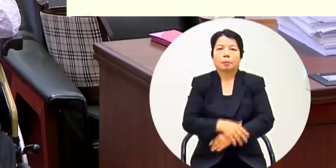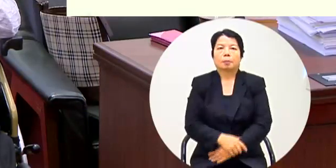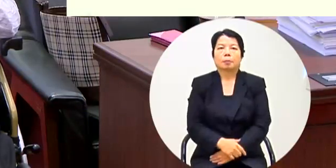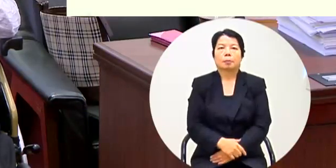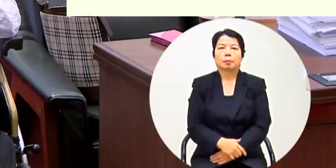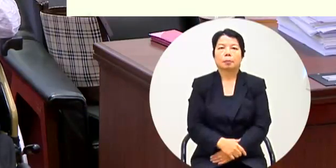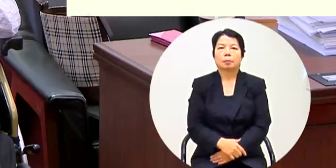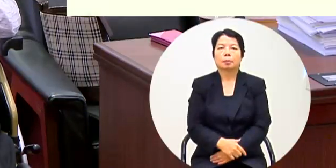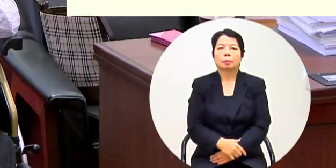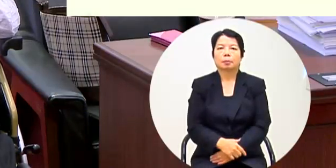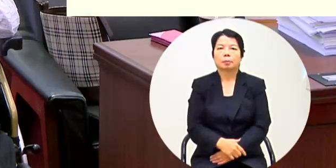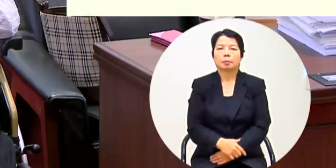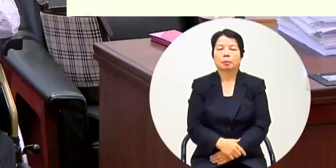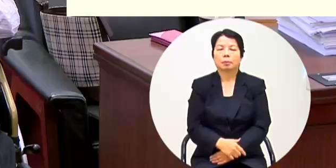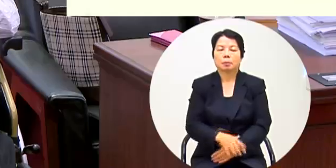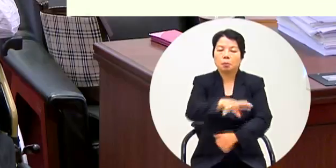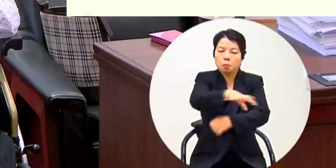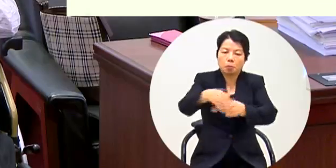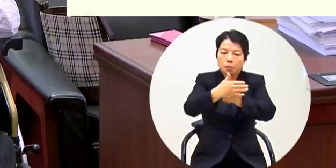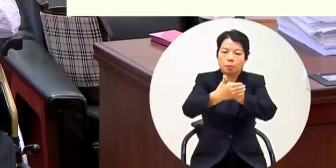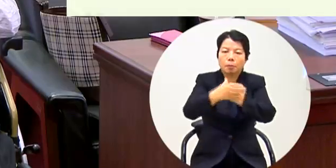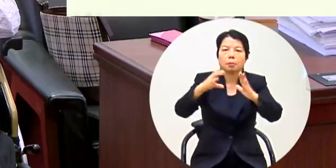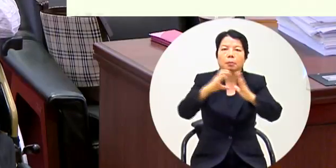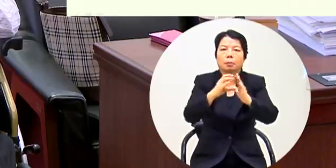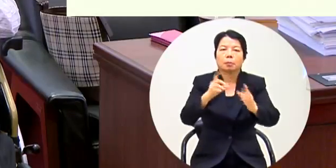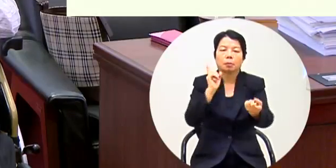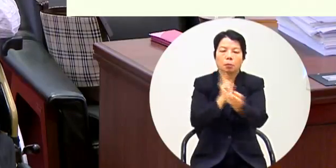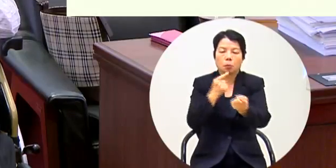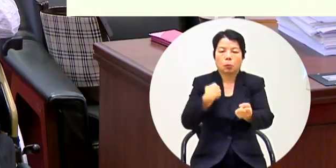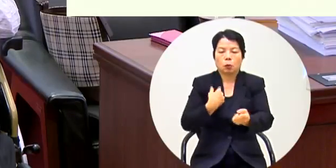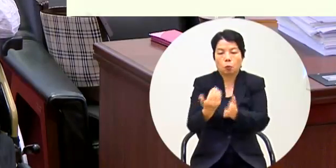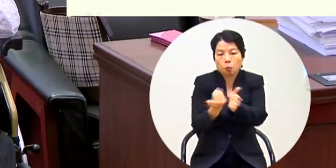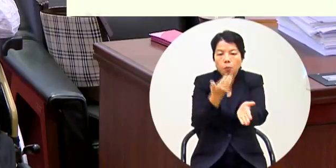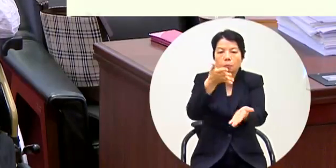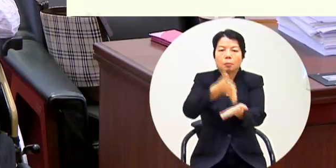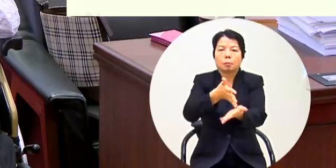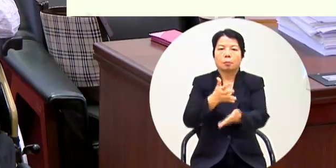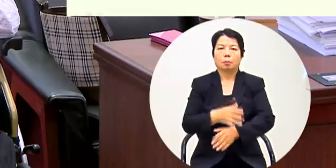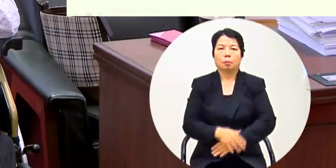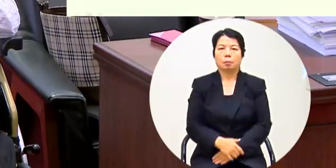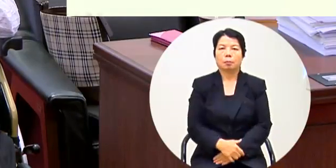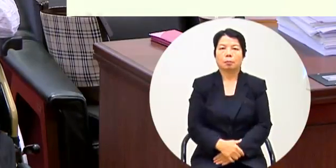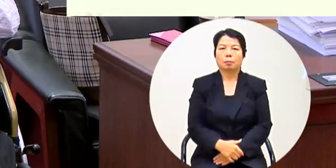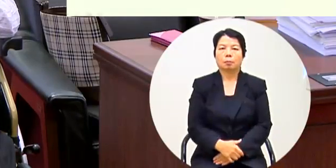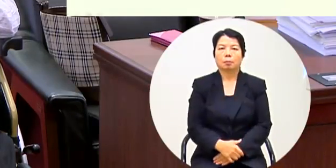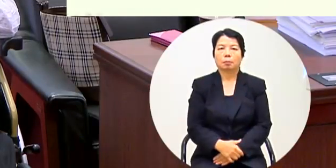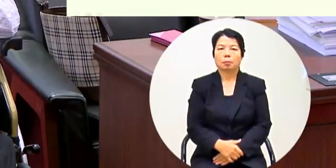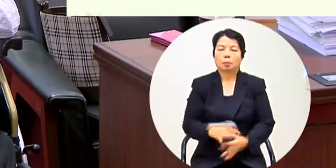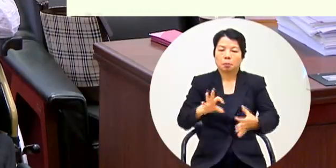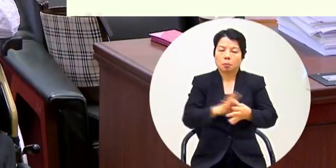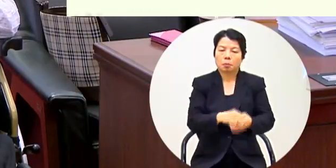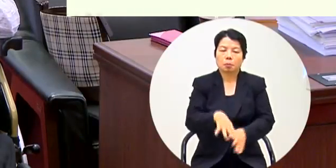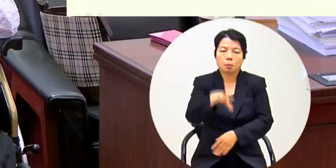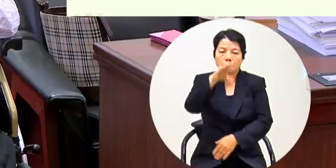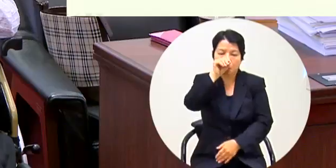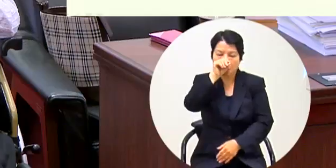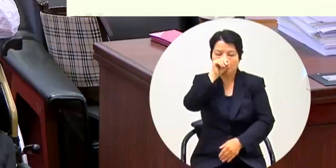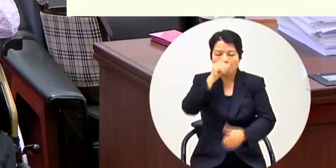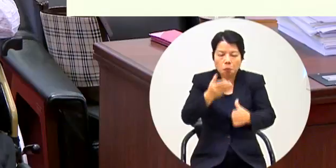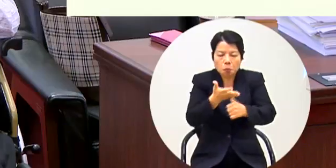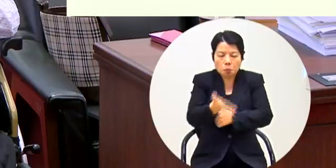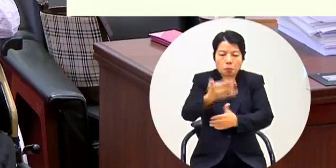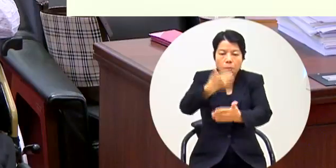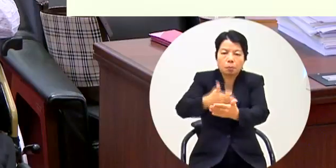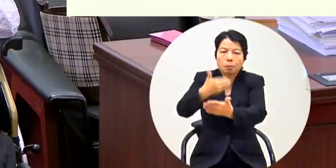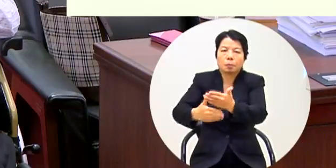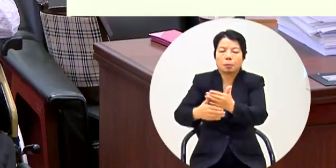哈，对于我刚刚所提的有关空污减量的部分，能够做一个简要的答复，因为我时间有